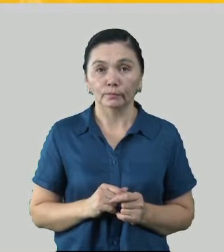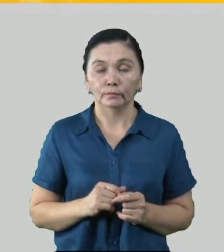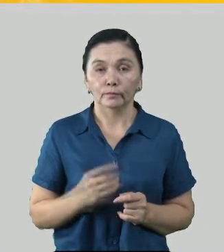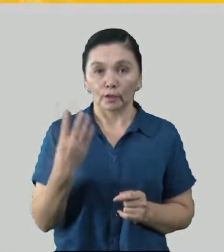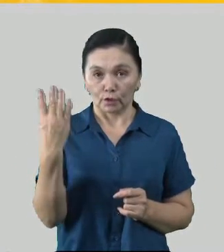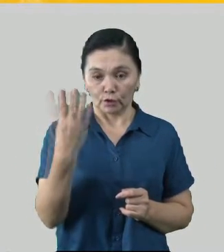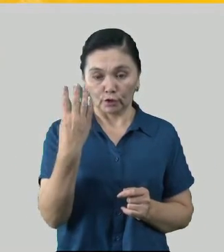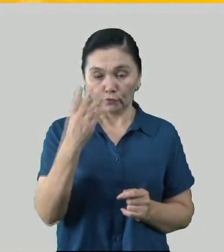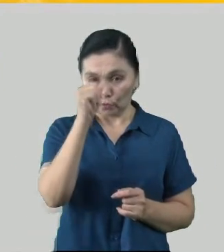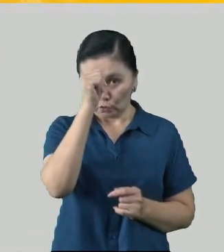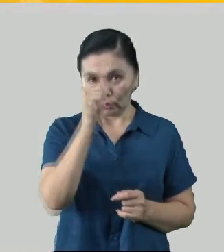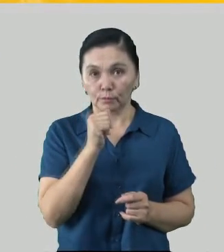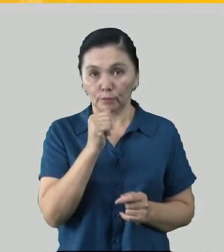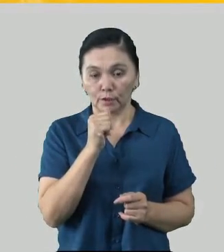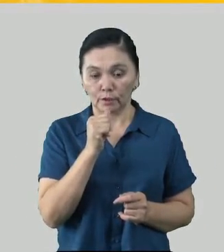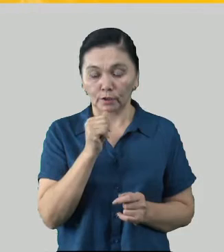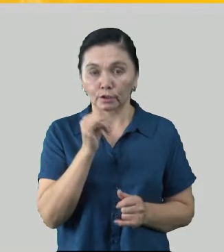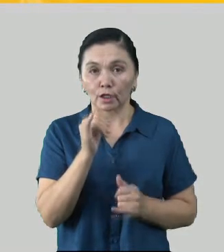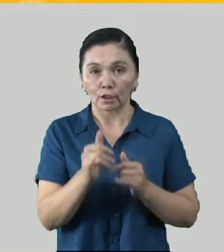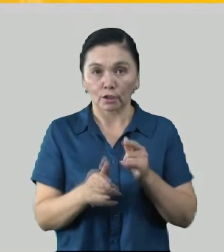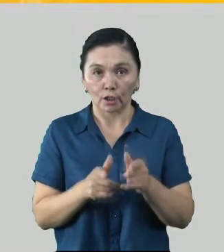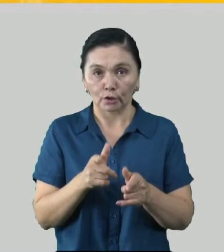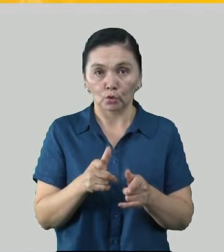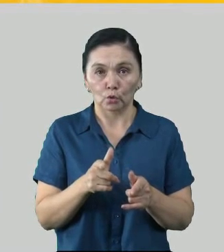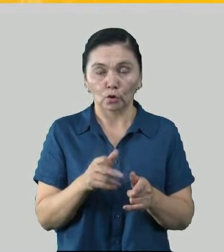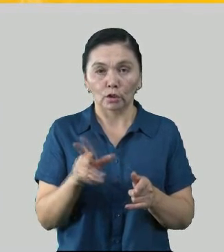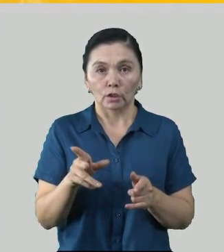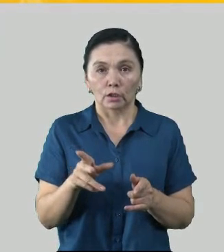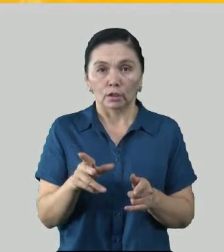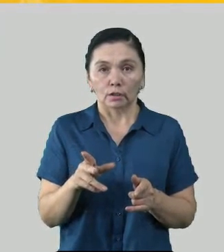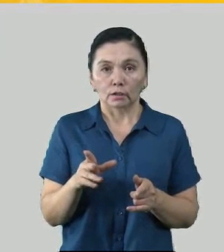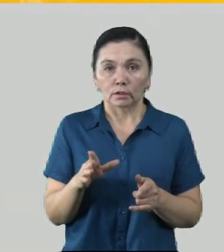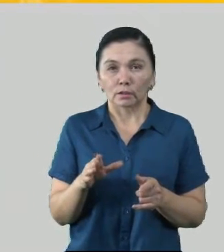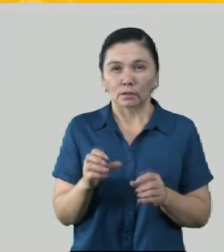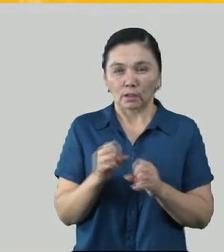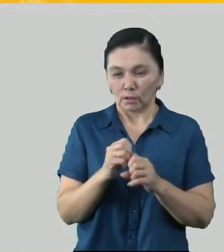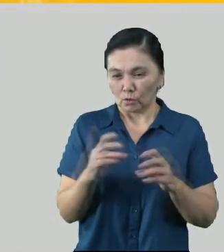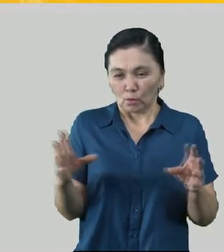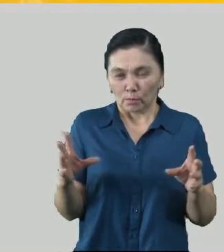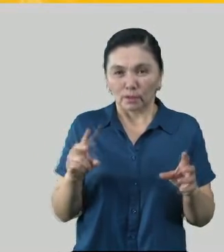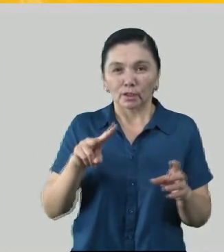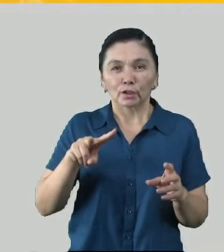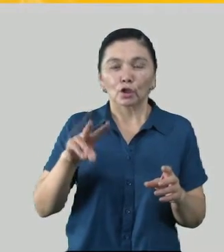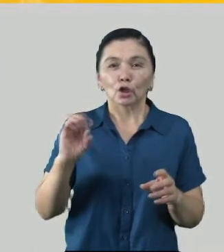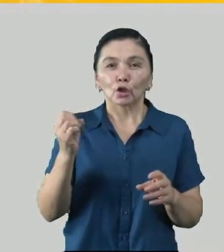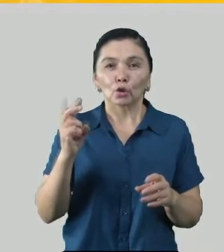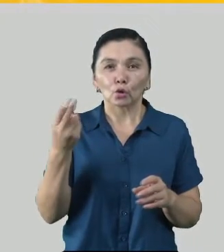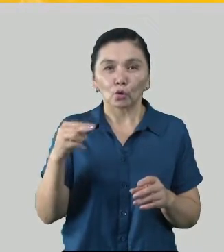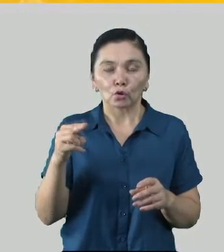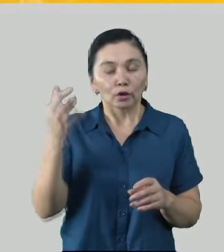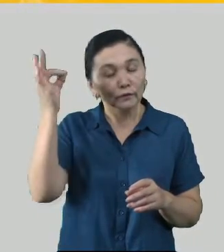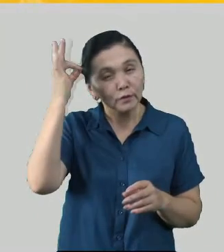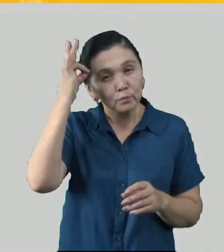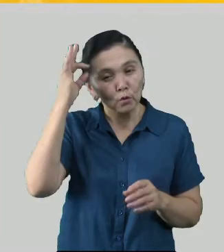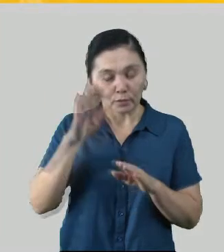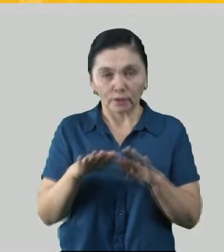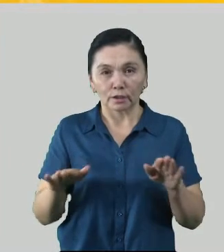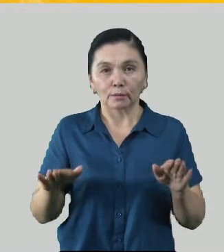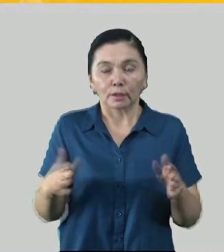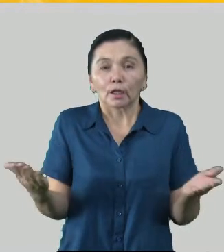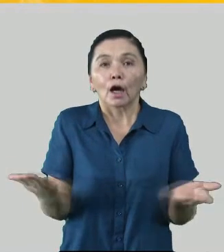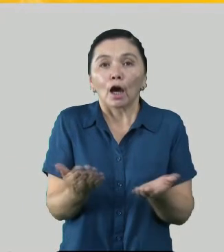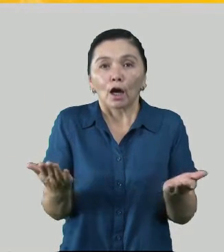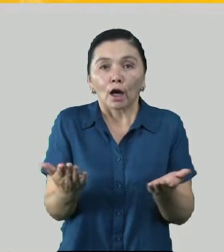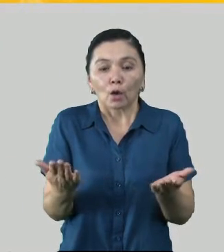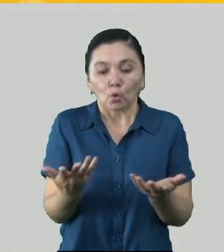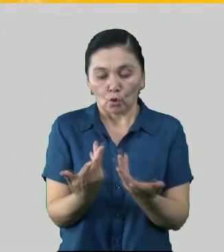Четвертый месяц как шагнет, так с треском лопается лед. Вспомните, ребята, какой